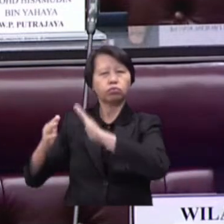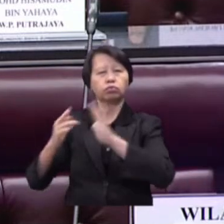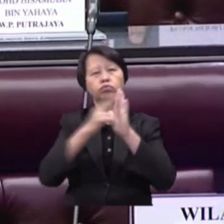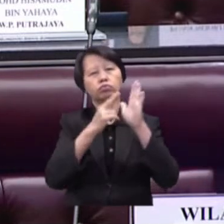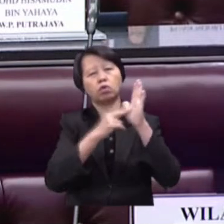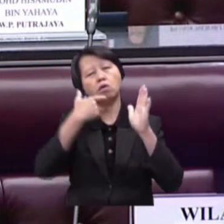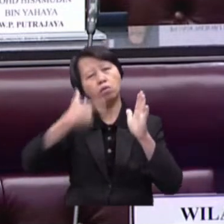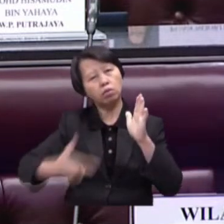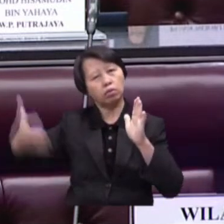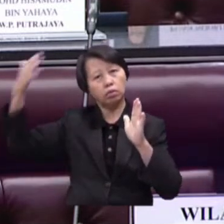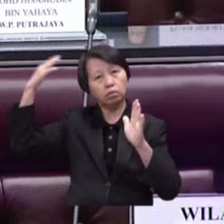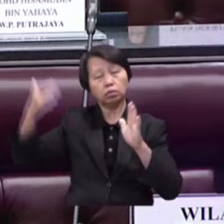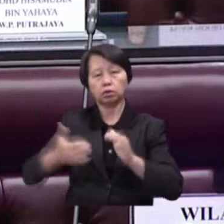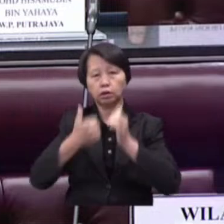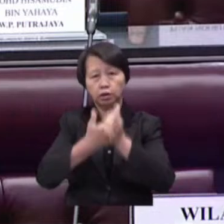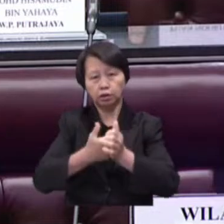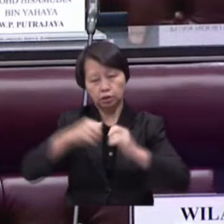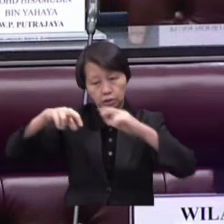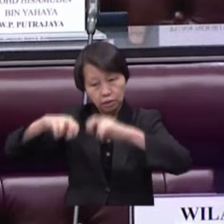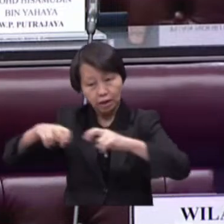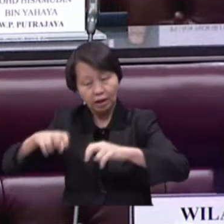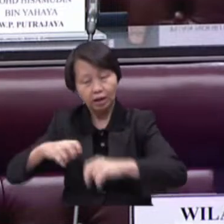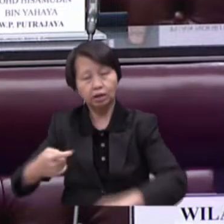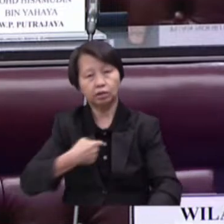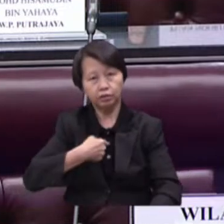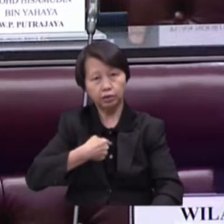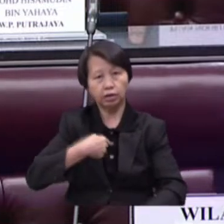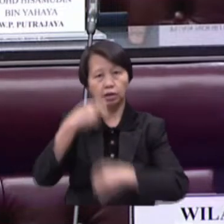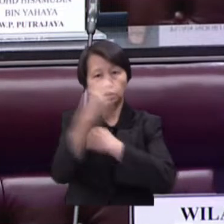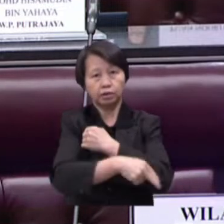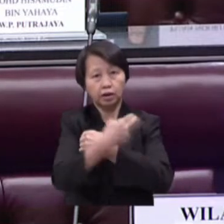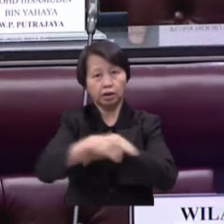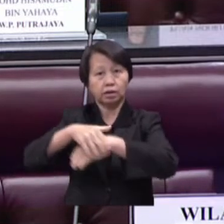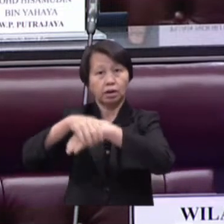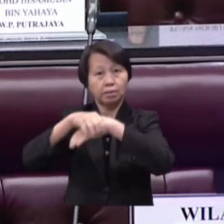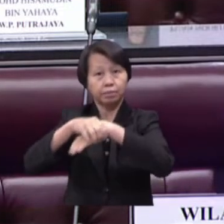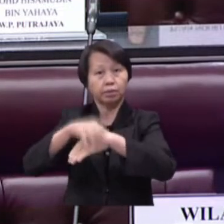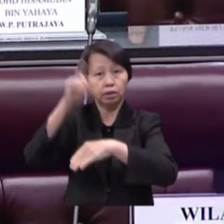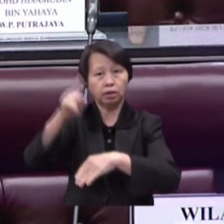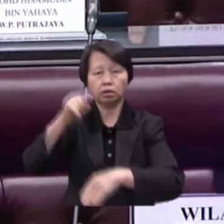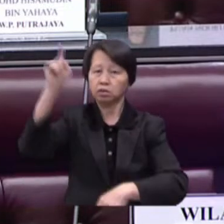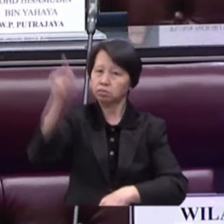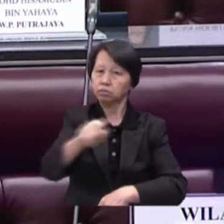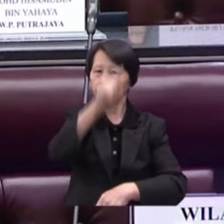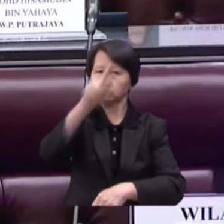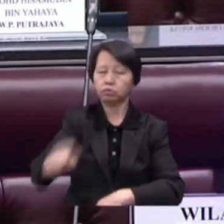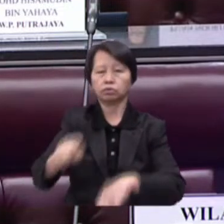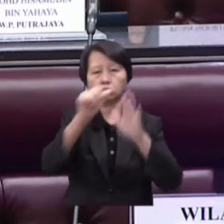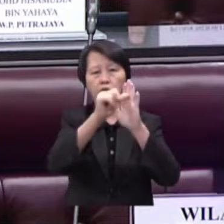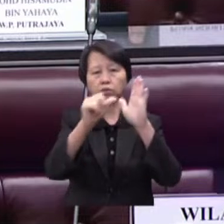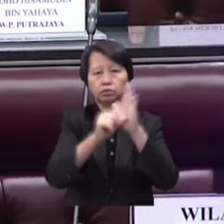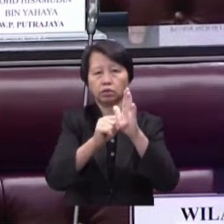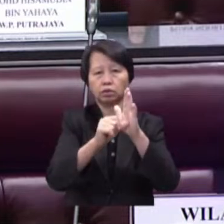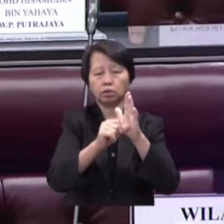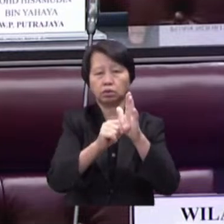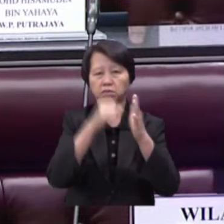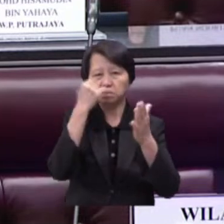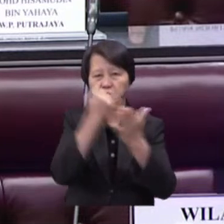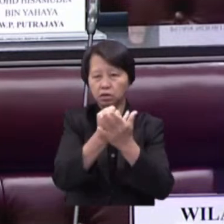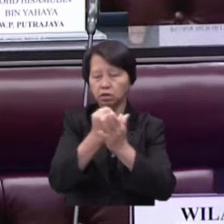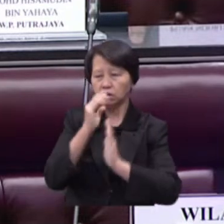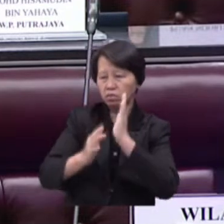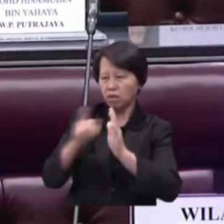berdasarkan kepada kajian saya di negara great Brighton pemalsuan akta junaya untuk